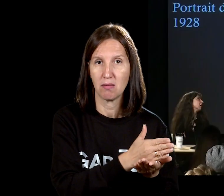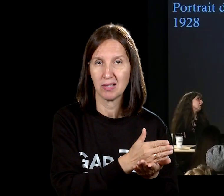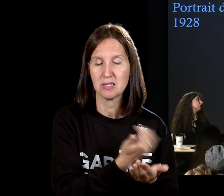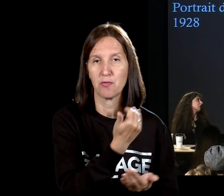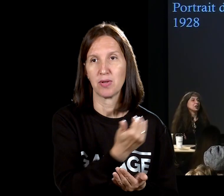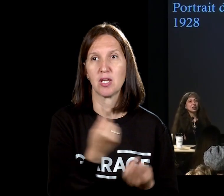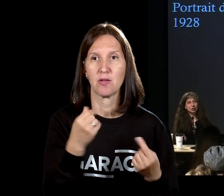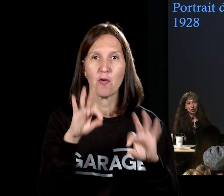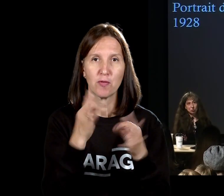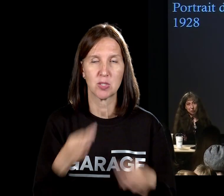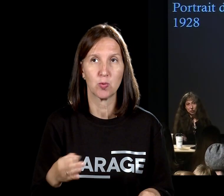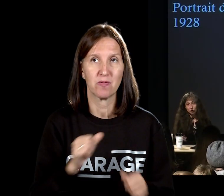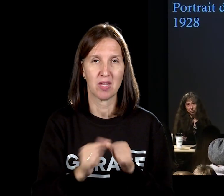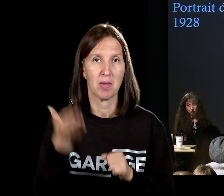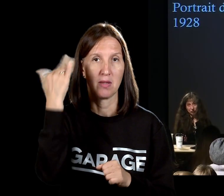времени,